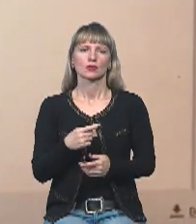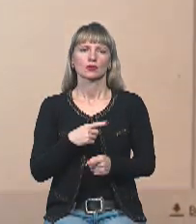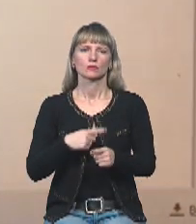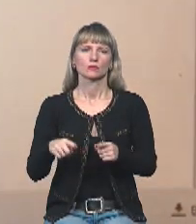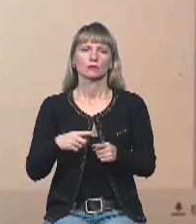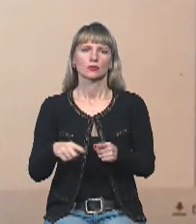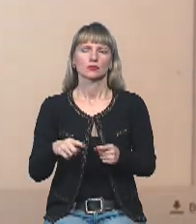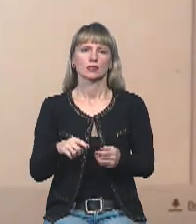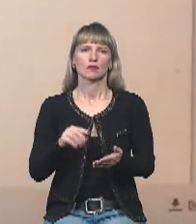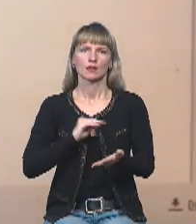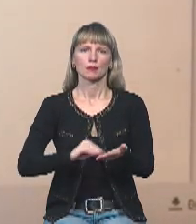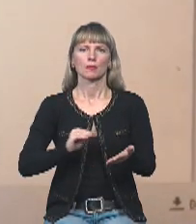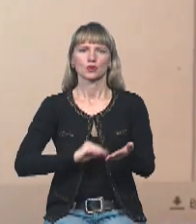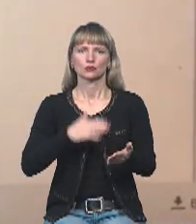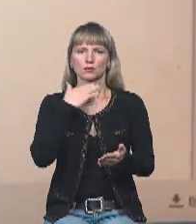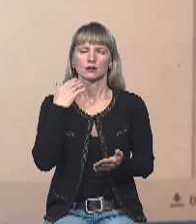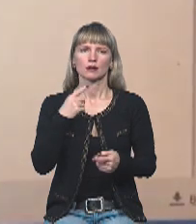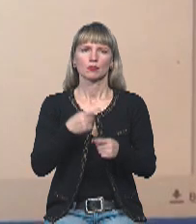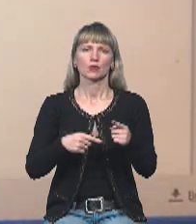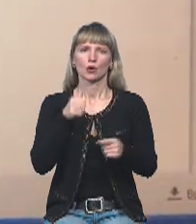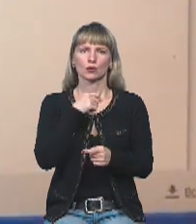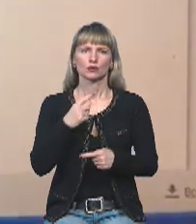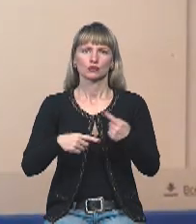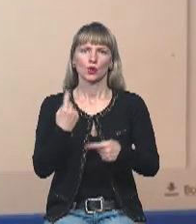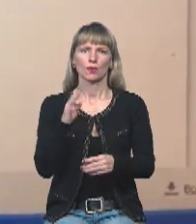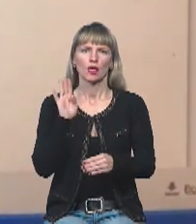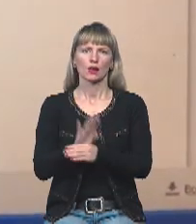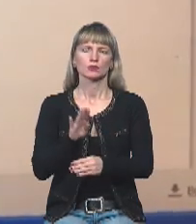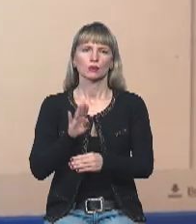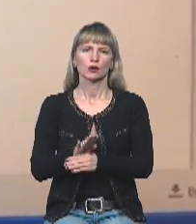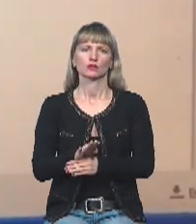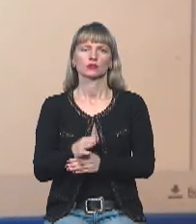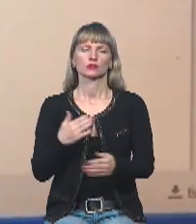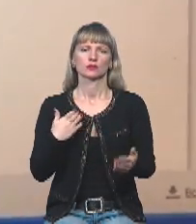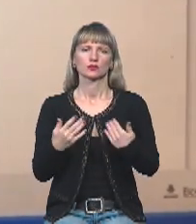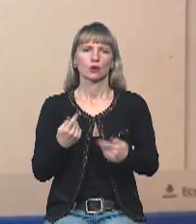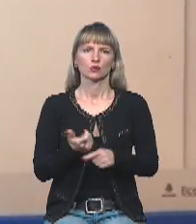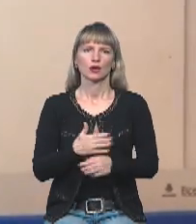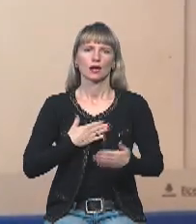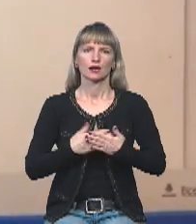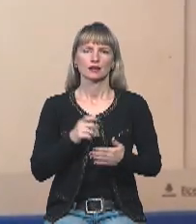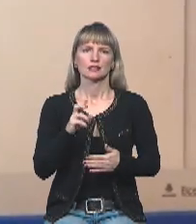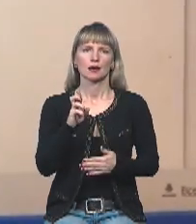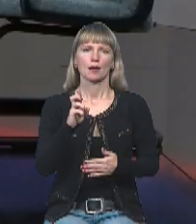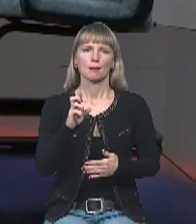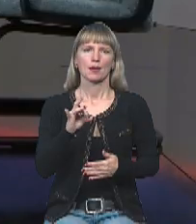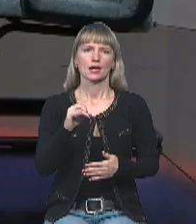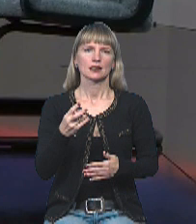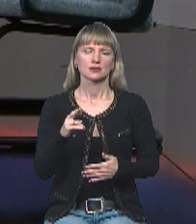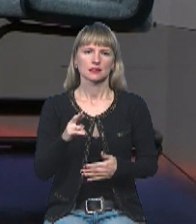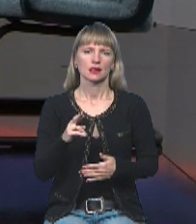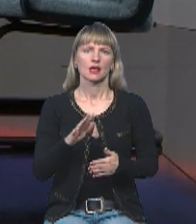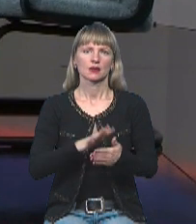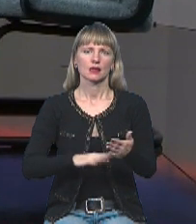вони віддаються. Да, за останні кількість. Півроку через одне розпорядження стосується. Ну, так найактивніше частенько. З березня, а далі з